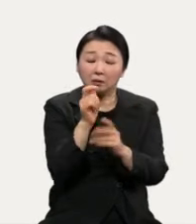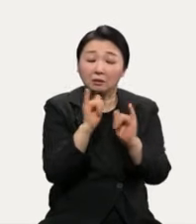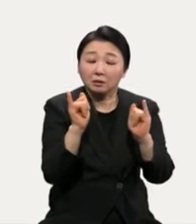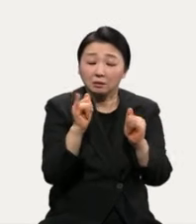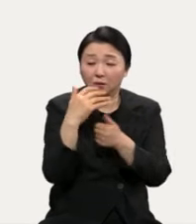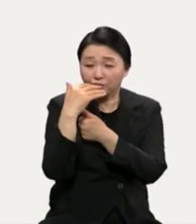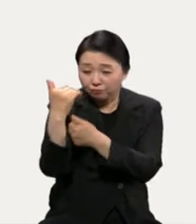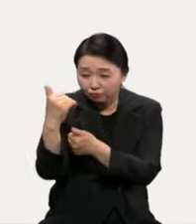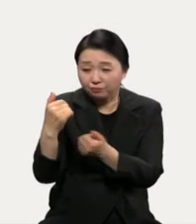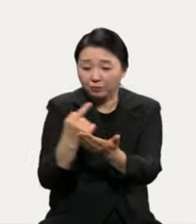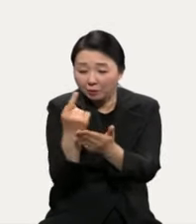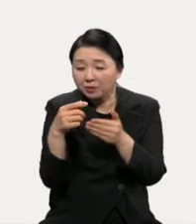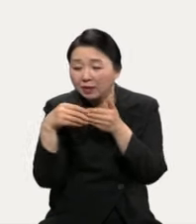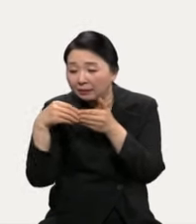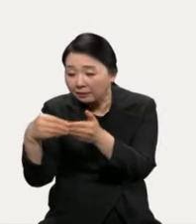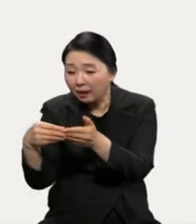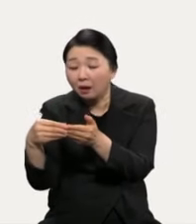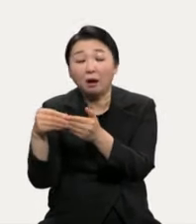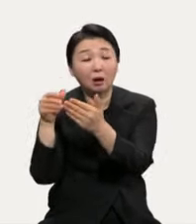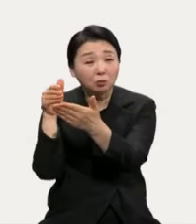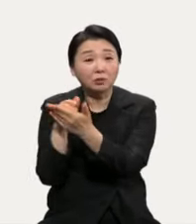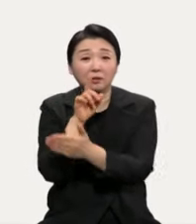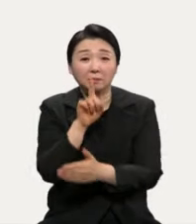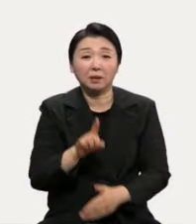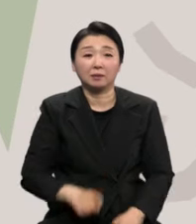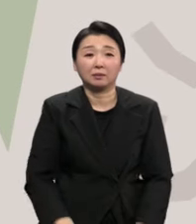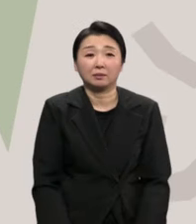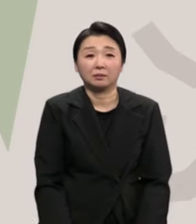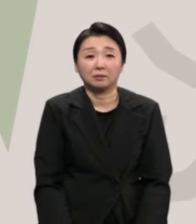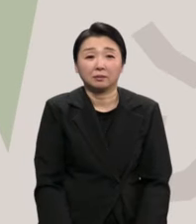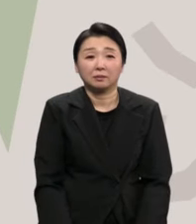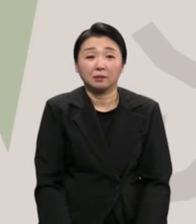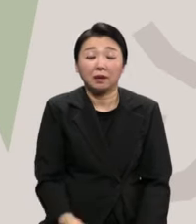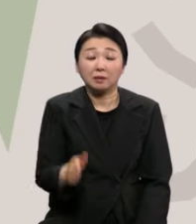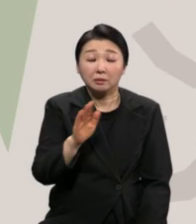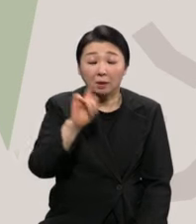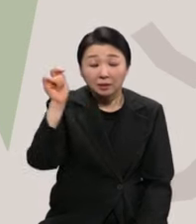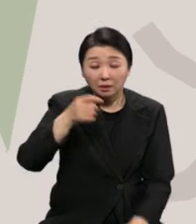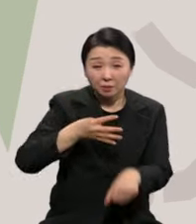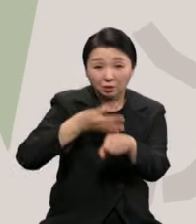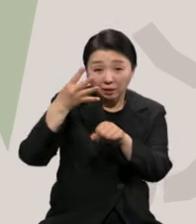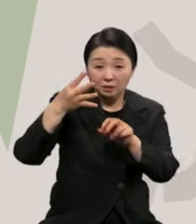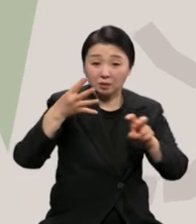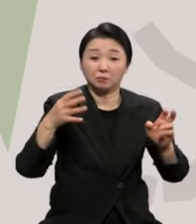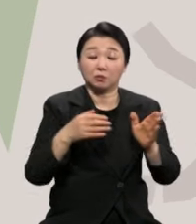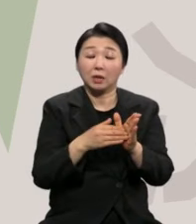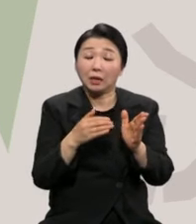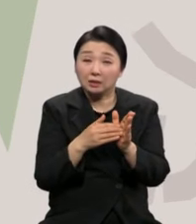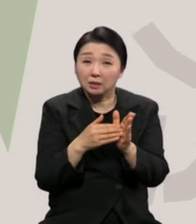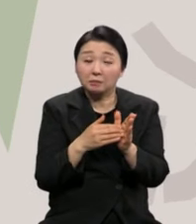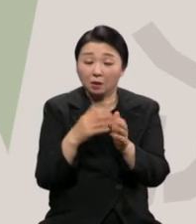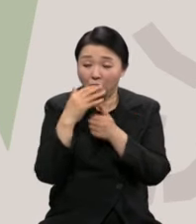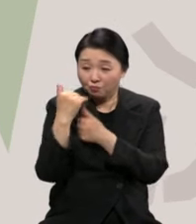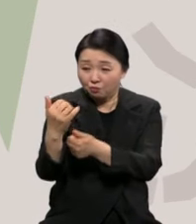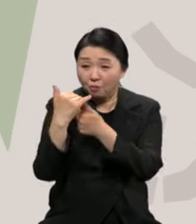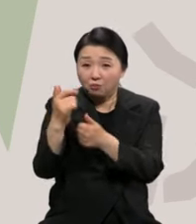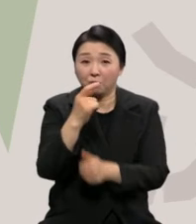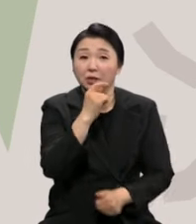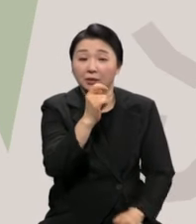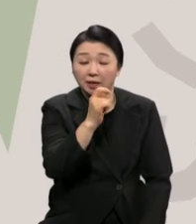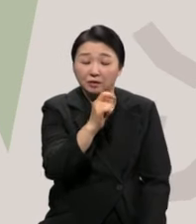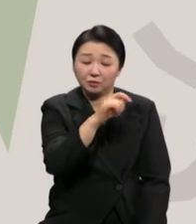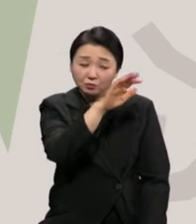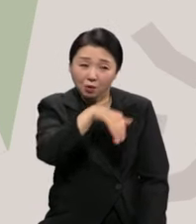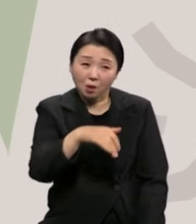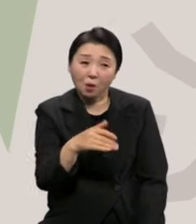받고 내비게이션 안내를 따라왔다는 취지로 말했습니다 그런데 새벽 4시 20분 은 호을 받은 택시